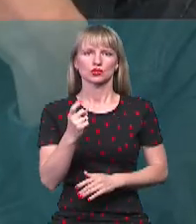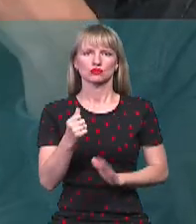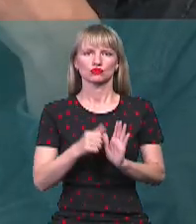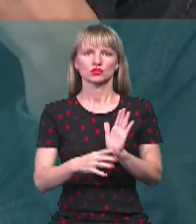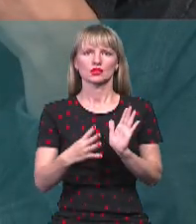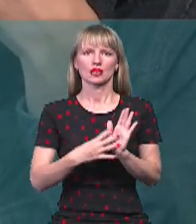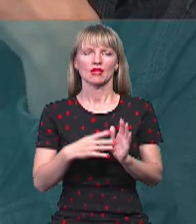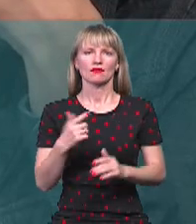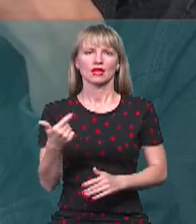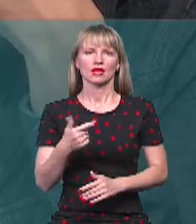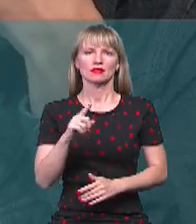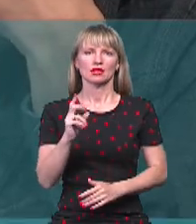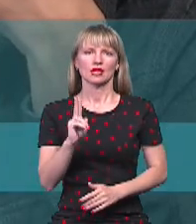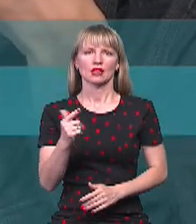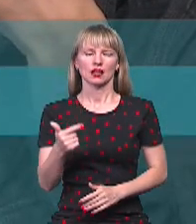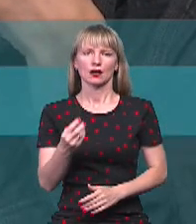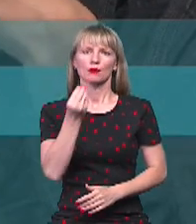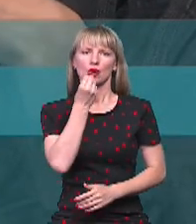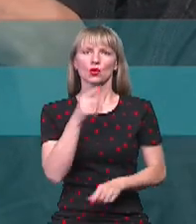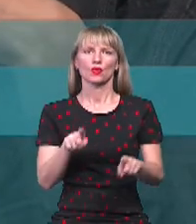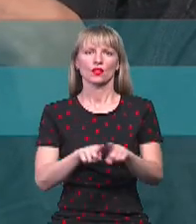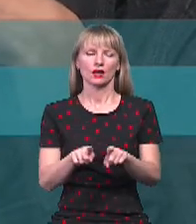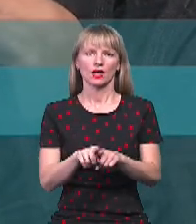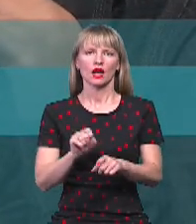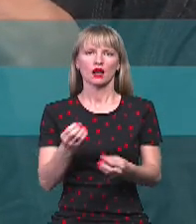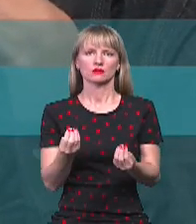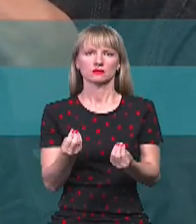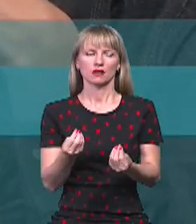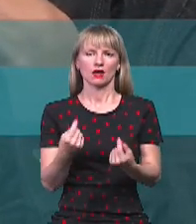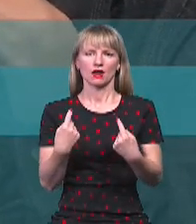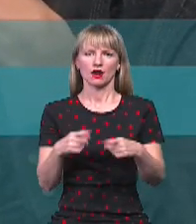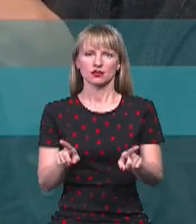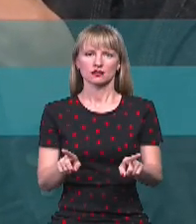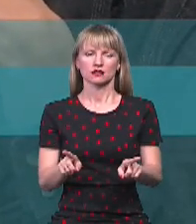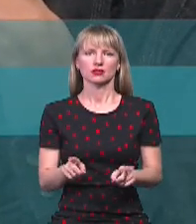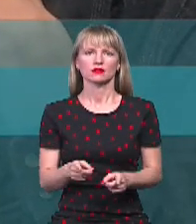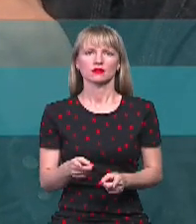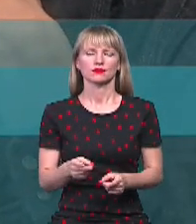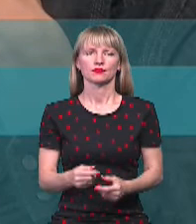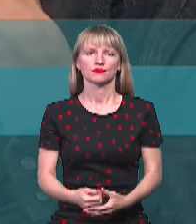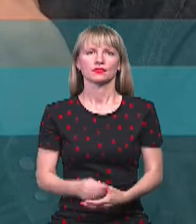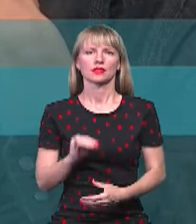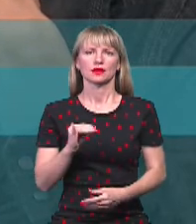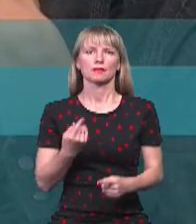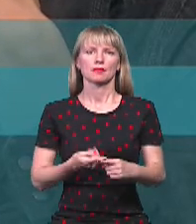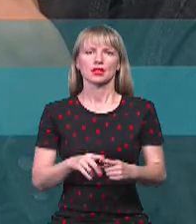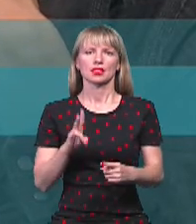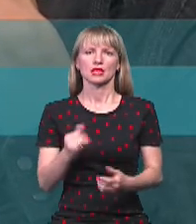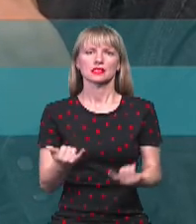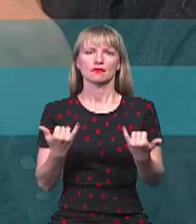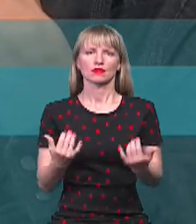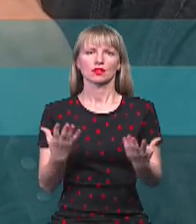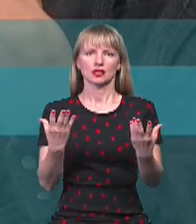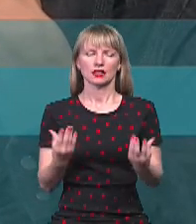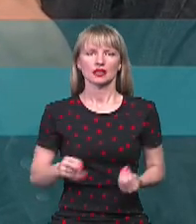165-169 гривен за килограмм. Угу. Продукт знаете, один и тот же, да, разница получается существенная. Поэтому на сегодняшний